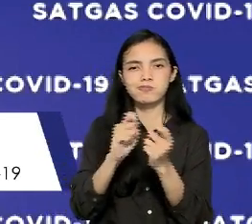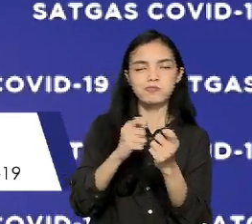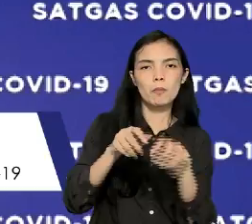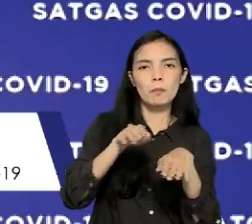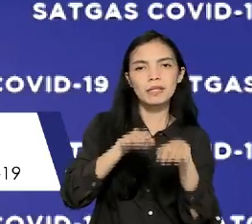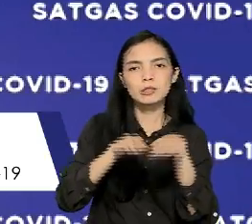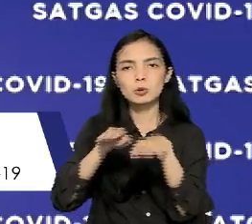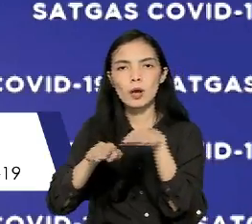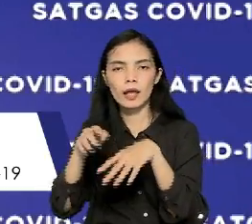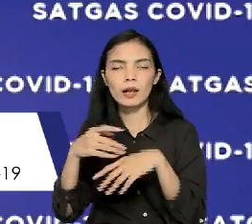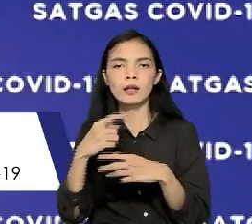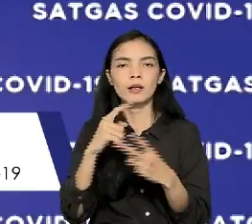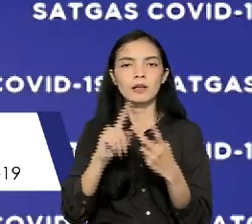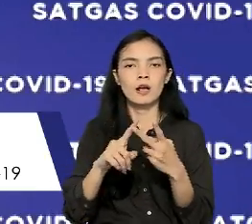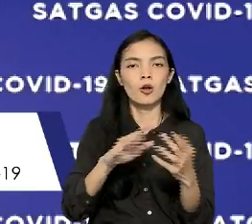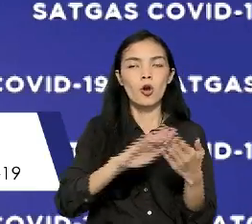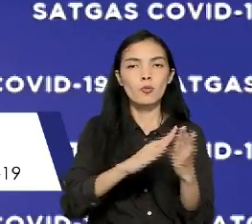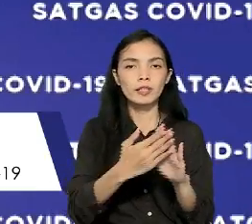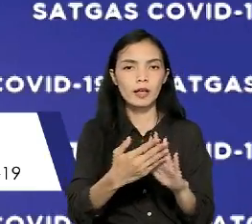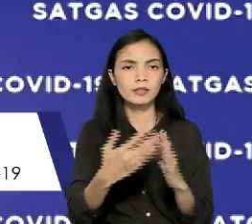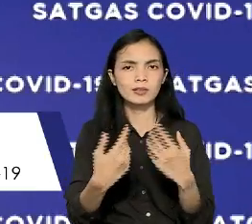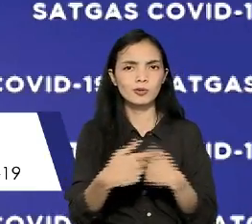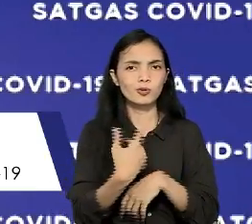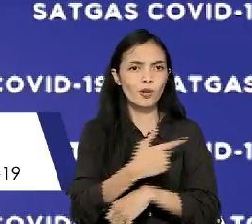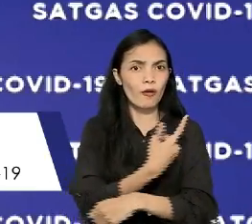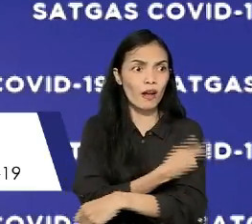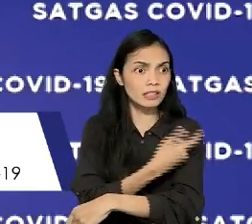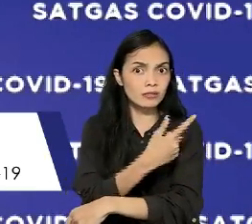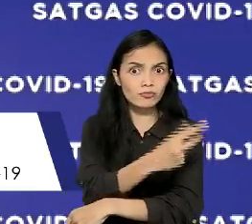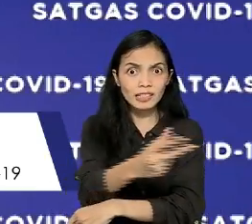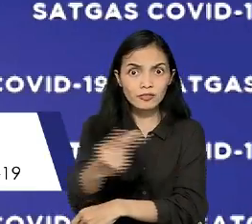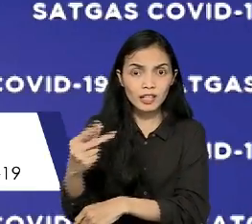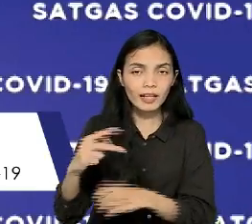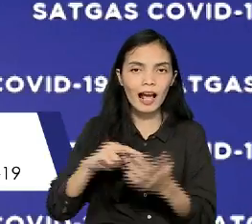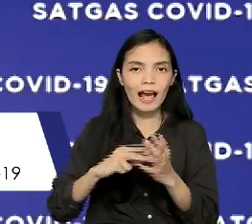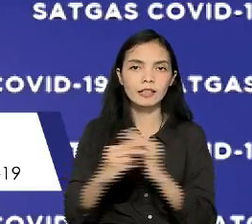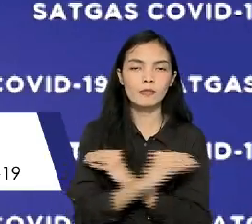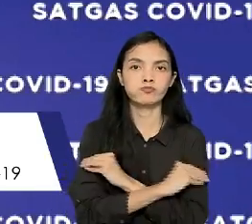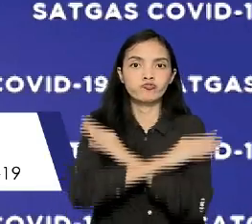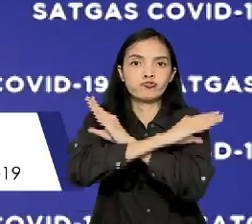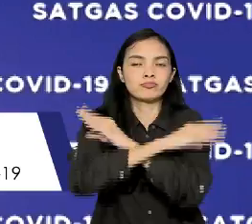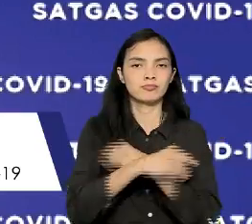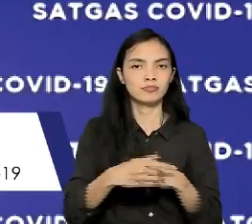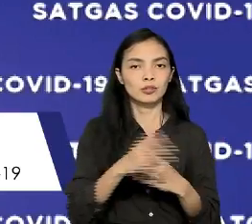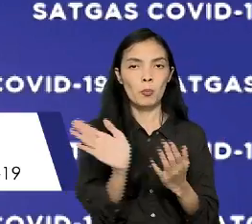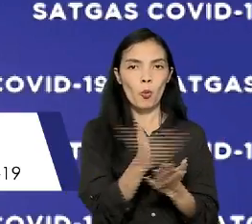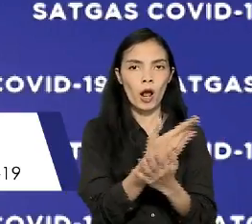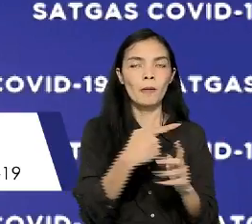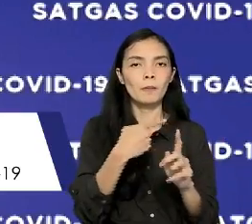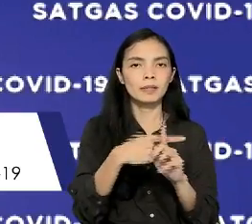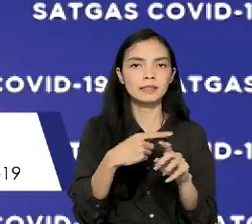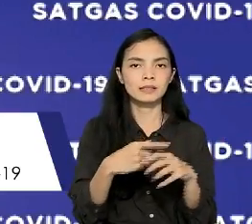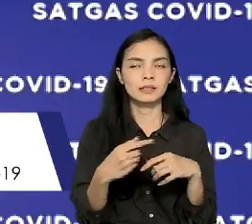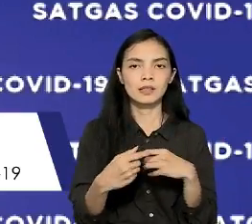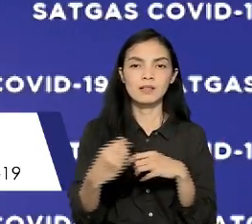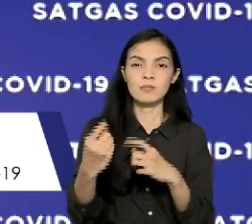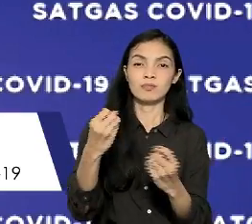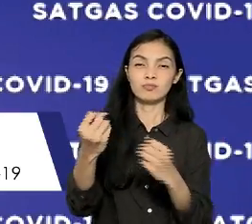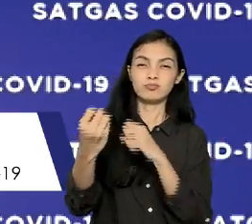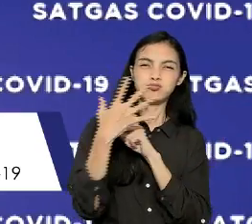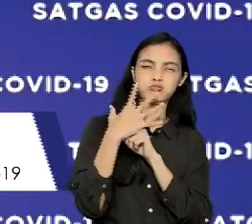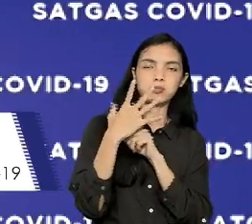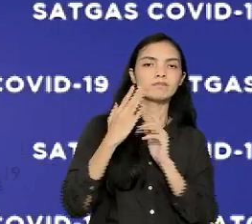kekebalan komunitas akibat vaksinasi maupun kekebalan akibat infeksi. Dengan